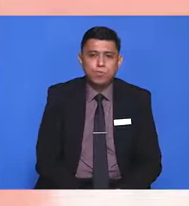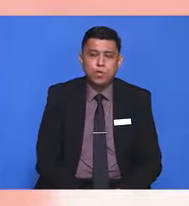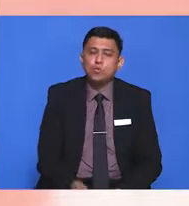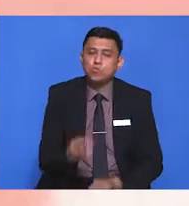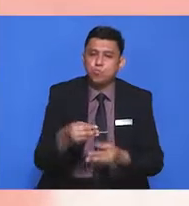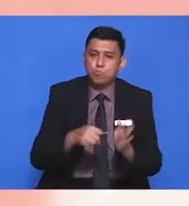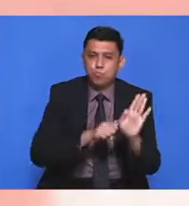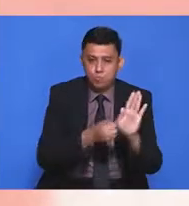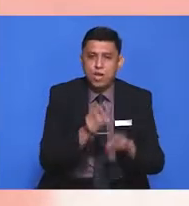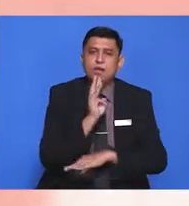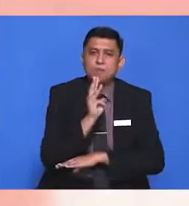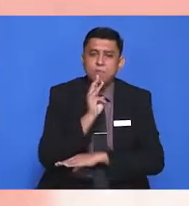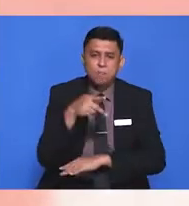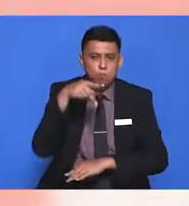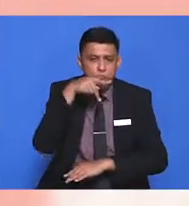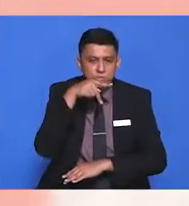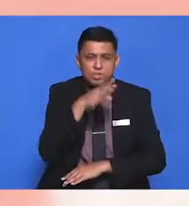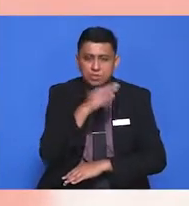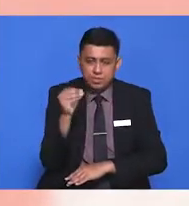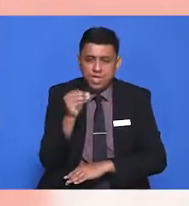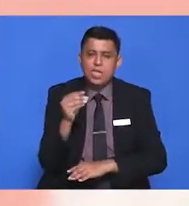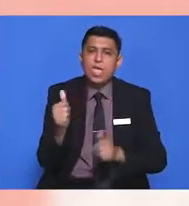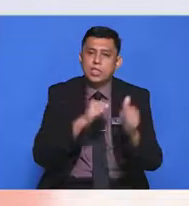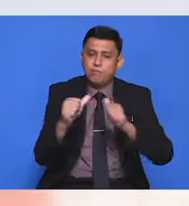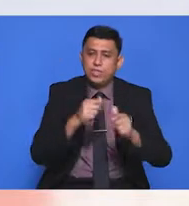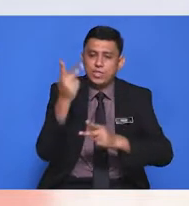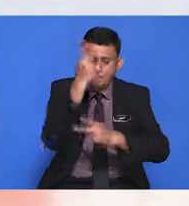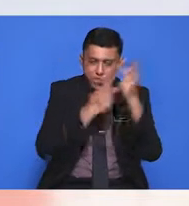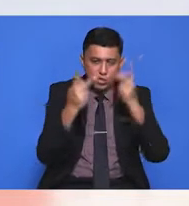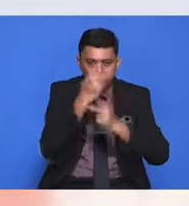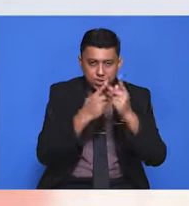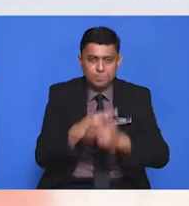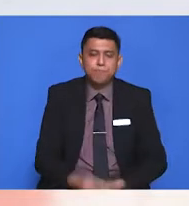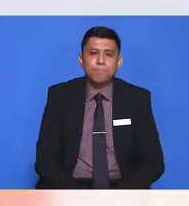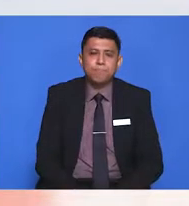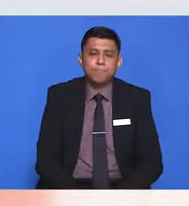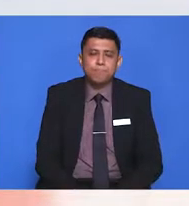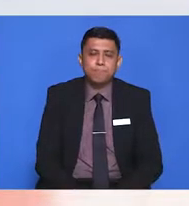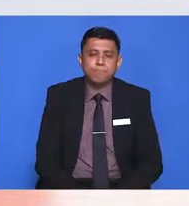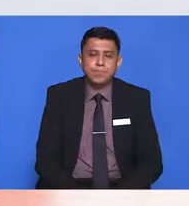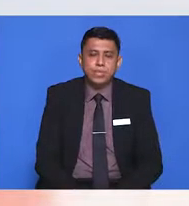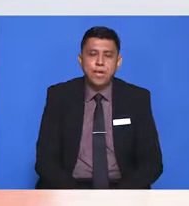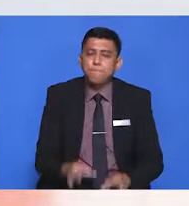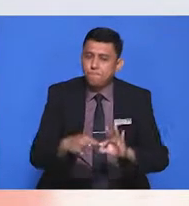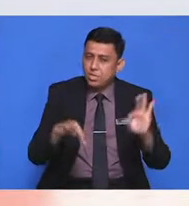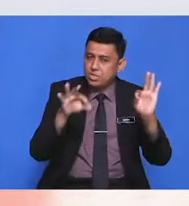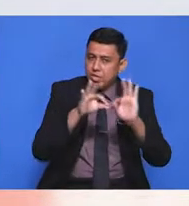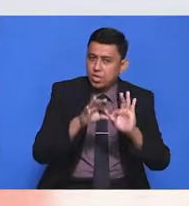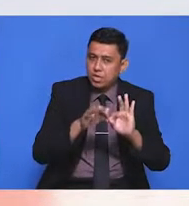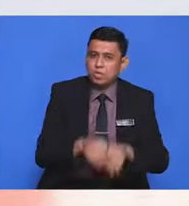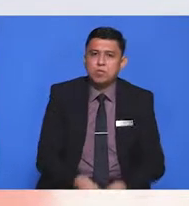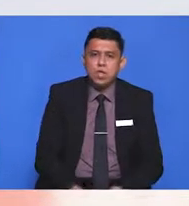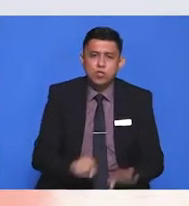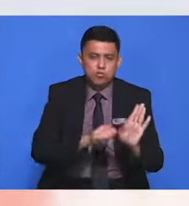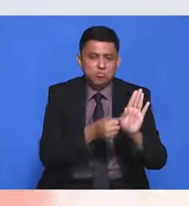sumber protein penduduk dan kegiatan pelancongan. Sungai ini penting bagi mengairi kawasan Delta Irrawaddy